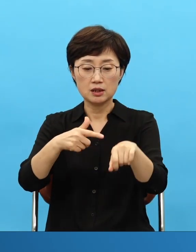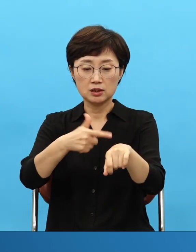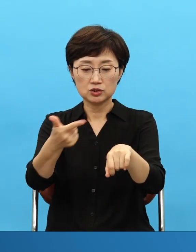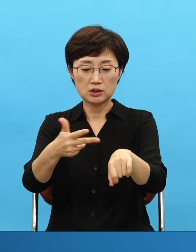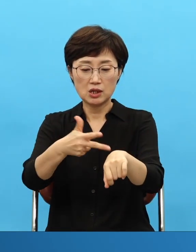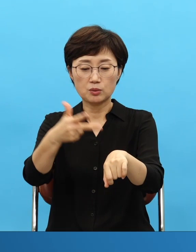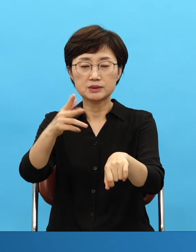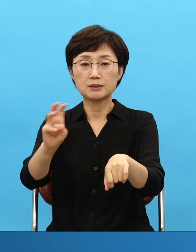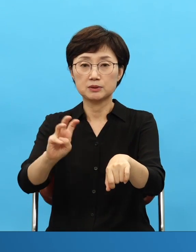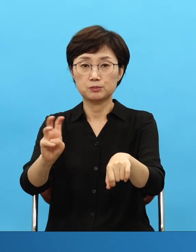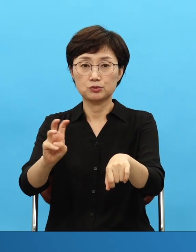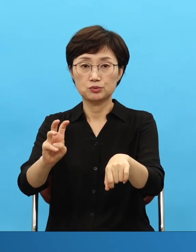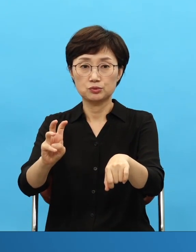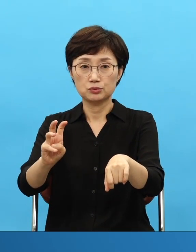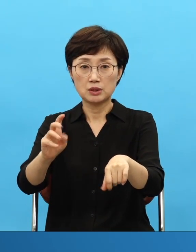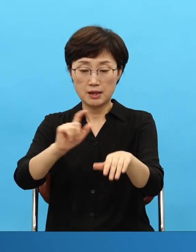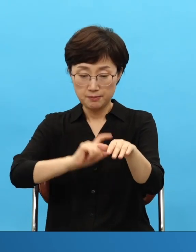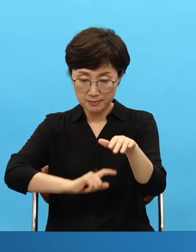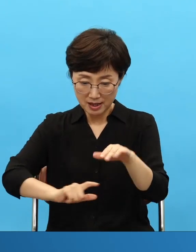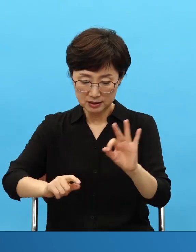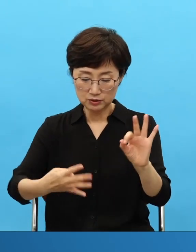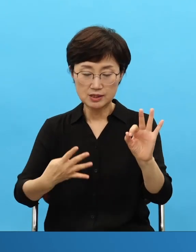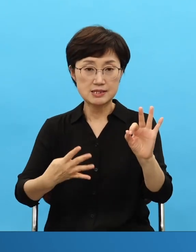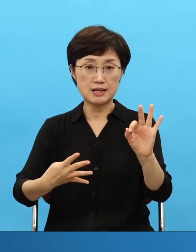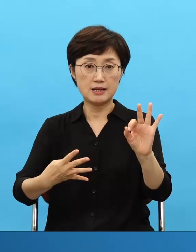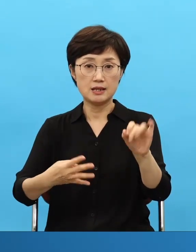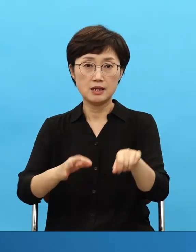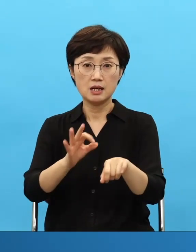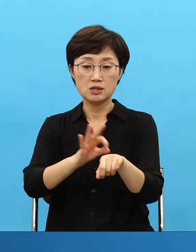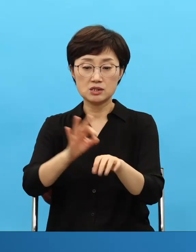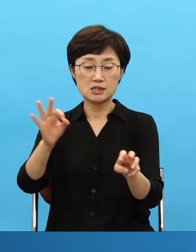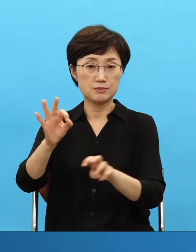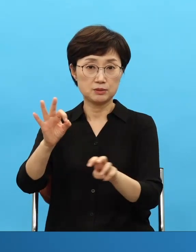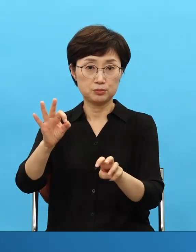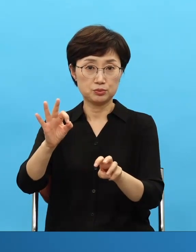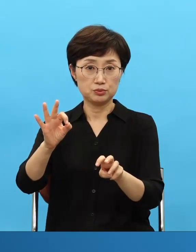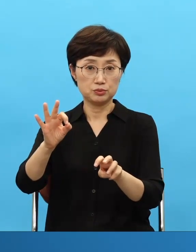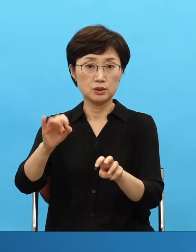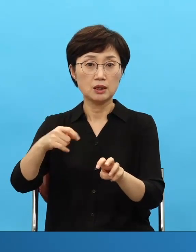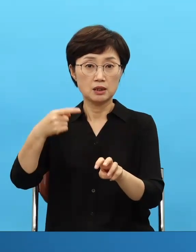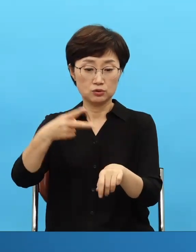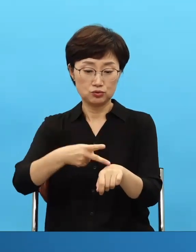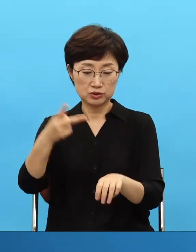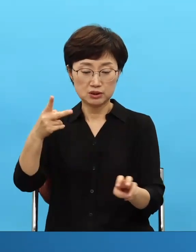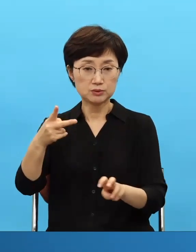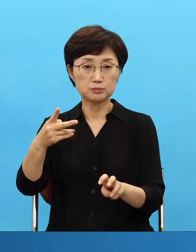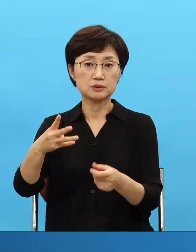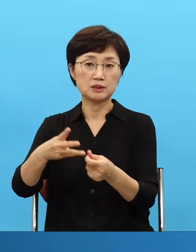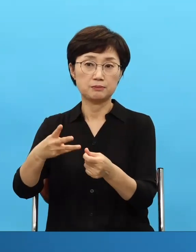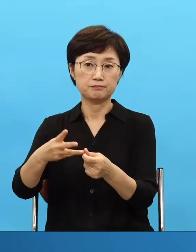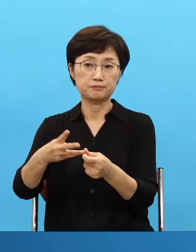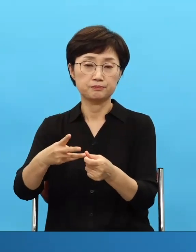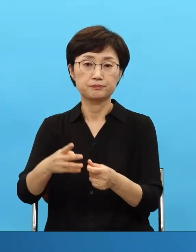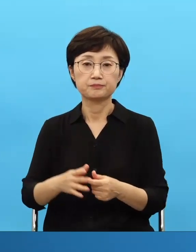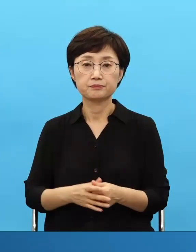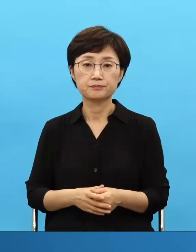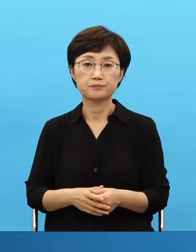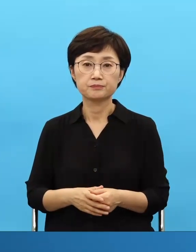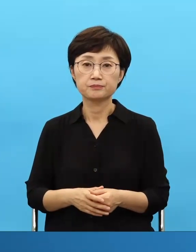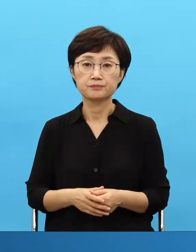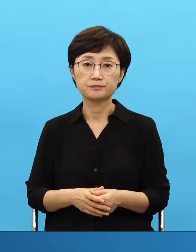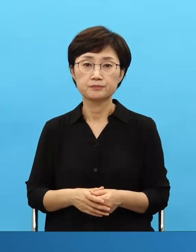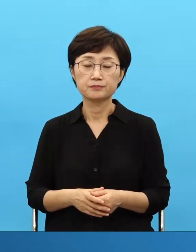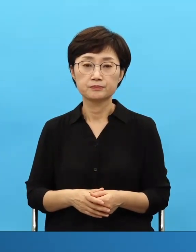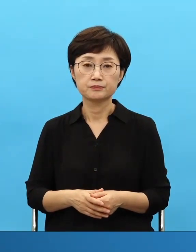30분에 1강, 이튿날인 4일 오전 10시 30분에 2강, 오후 2시 30분에 3강이 선포됩니다.